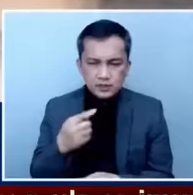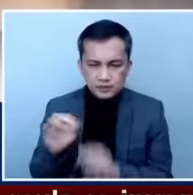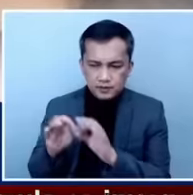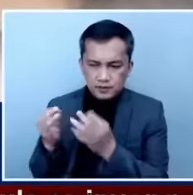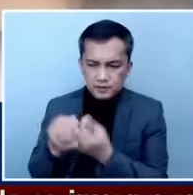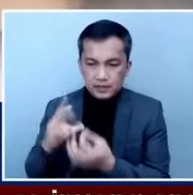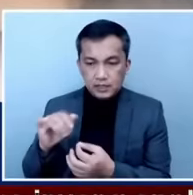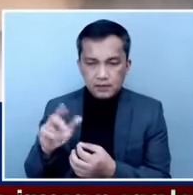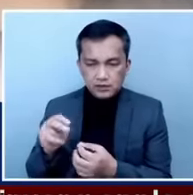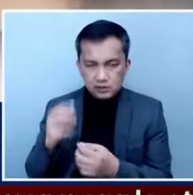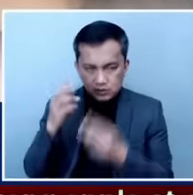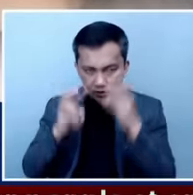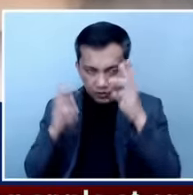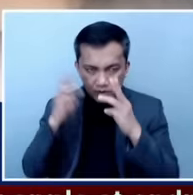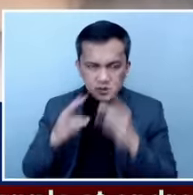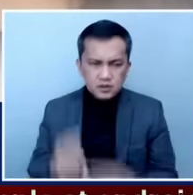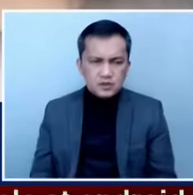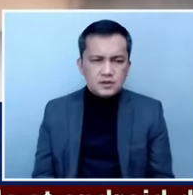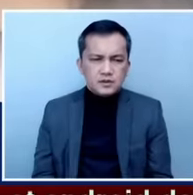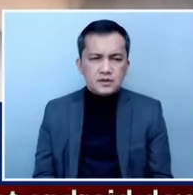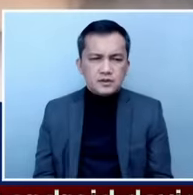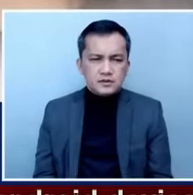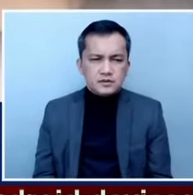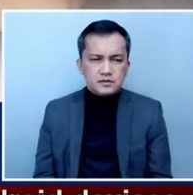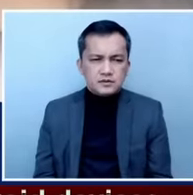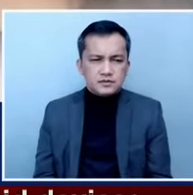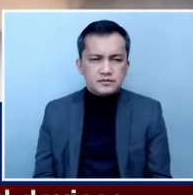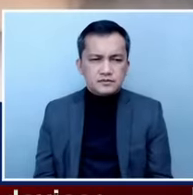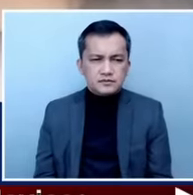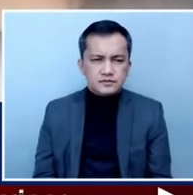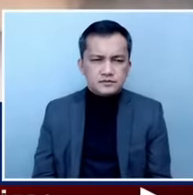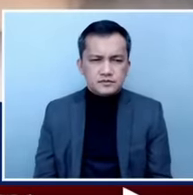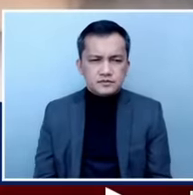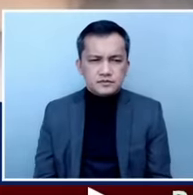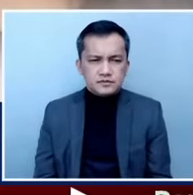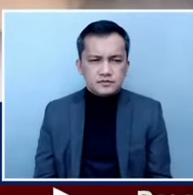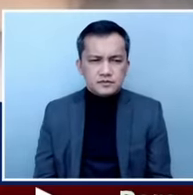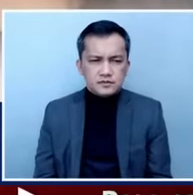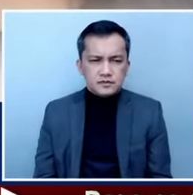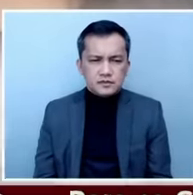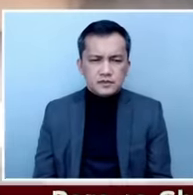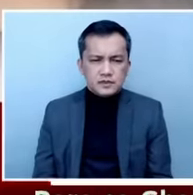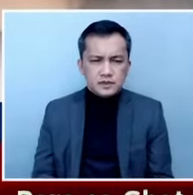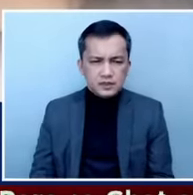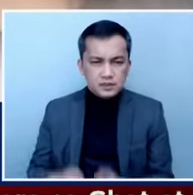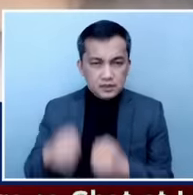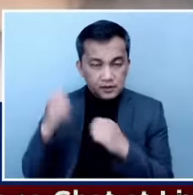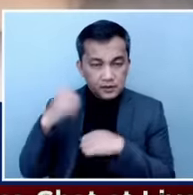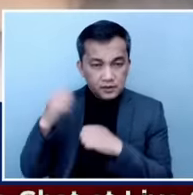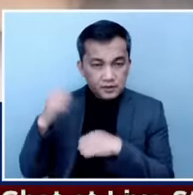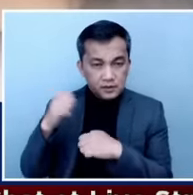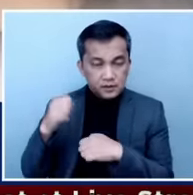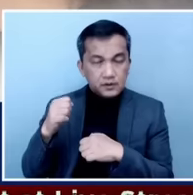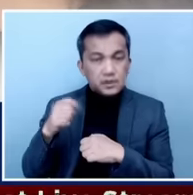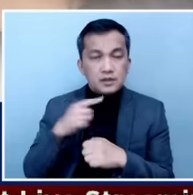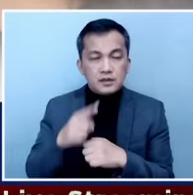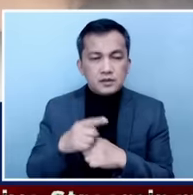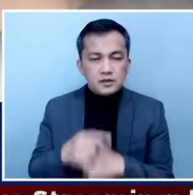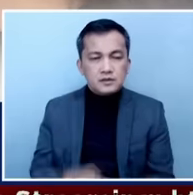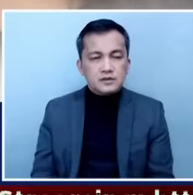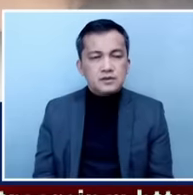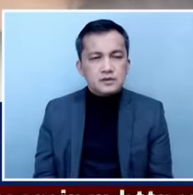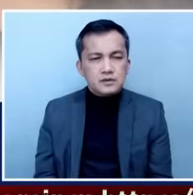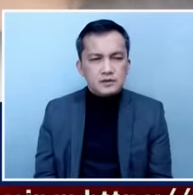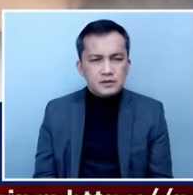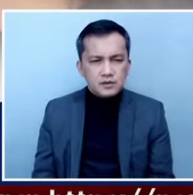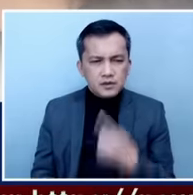Camilon. Maayos naman ho yung naging resulta na yun naman ho talaga ang inaasahan. Mm. Eh kahit naman ho ika may pangamba pa din kahit pa